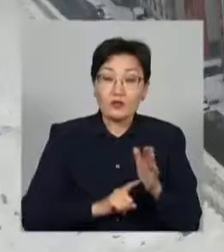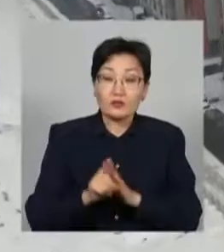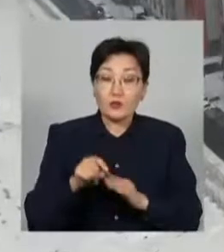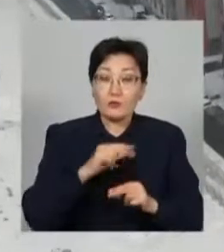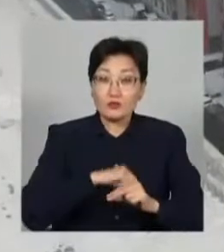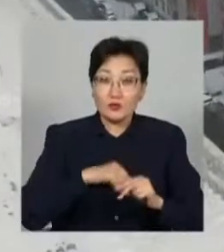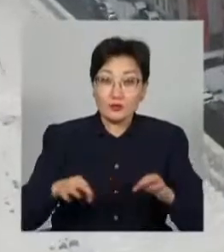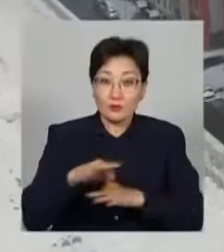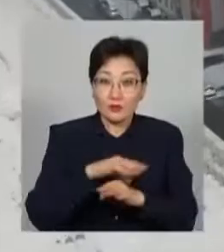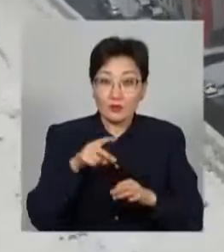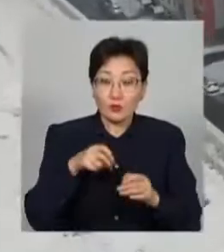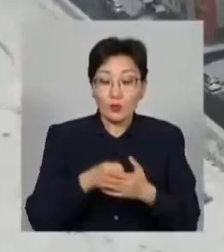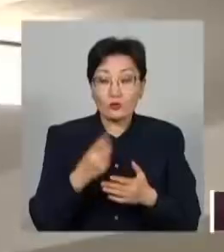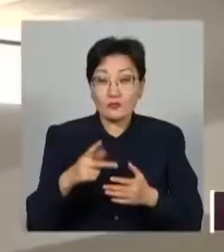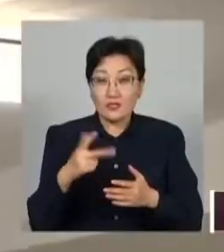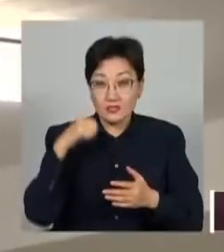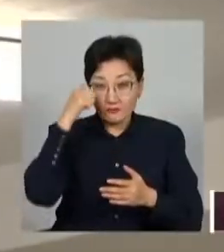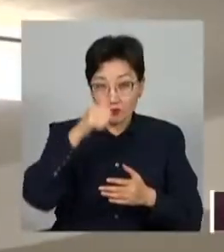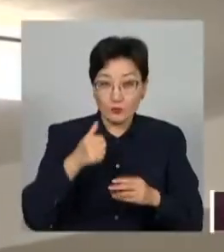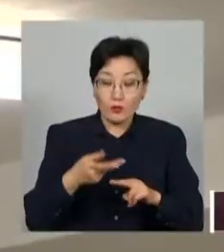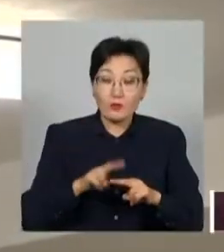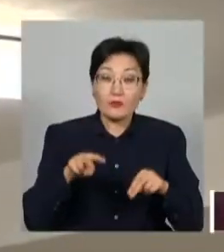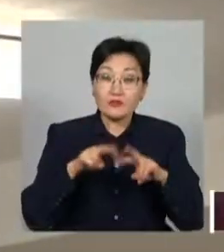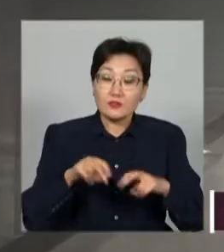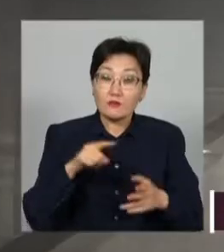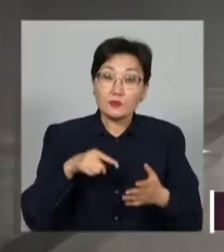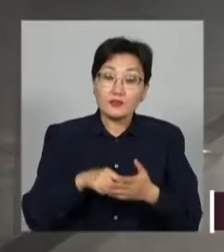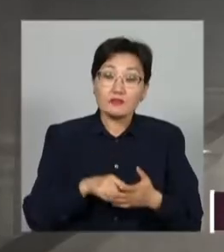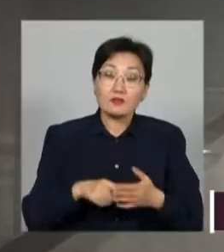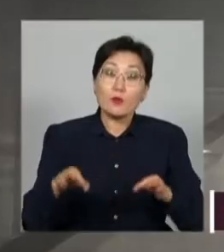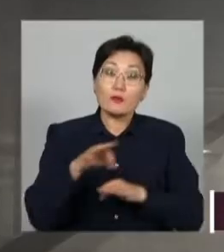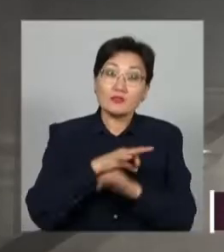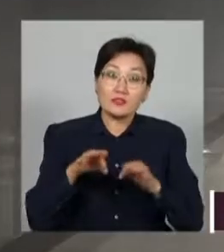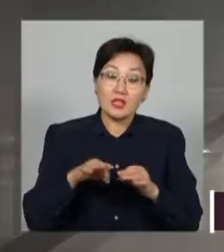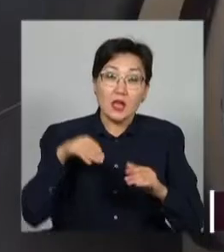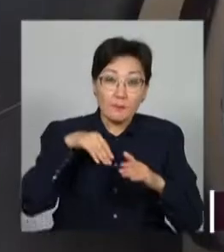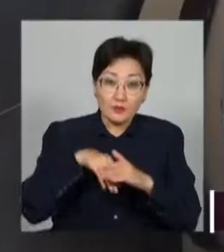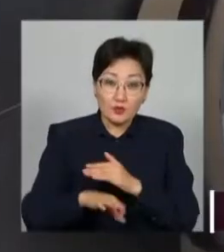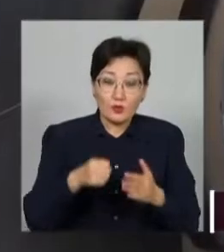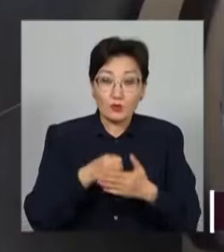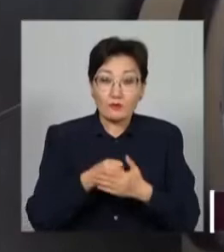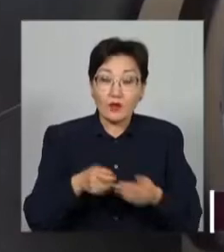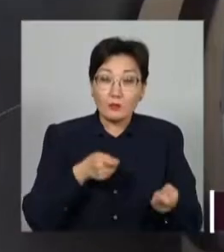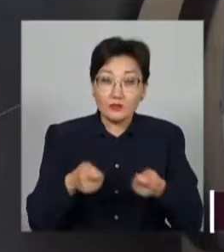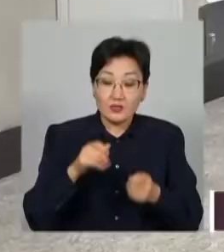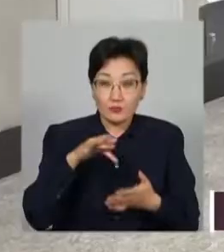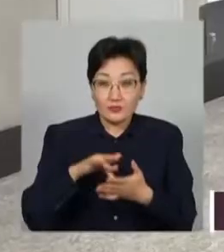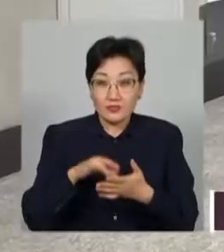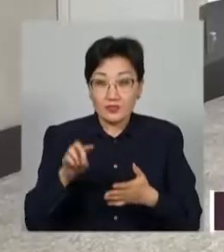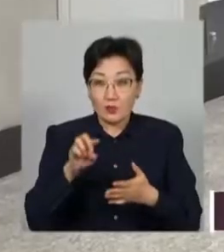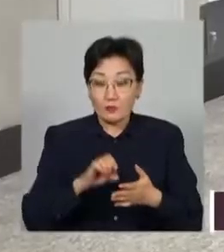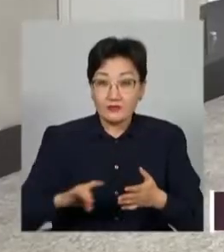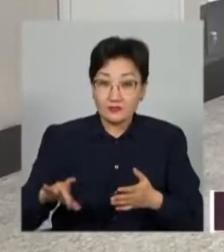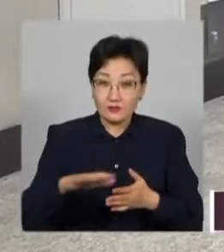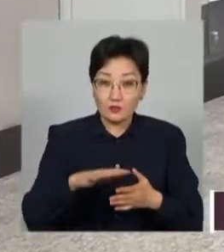над проектом до 2023 года. Кроме того, был рассмотрен вопрос по проектированию метрополитена до административного центра